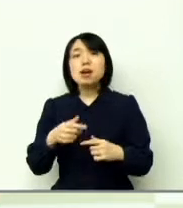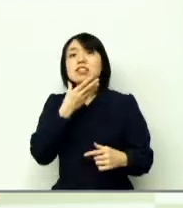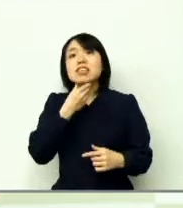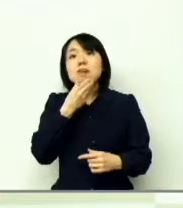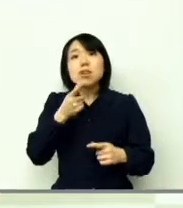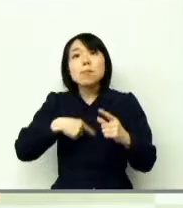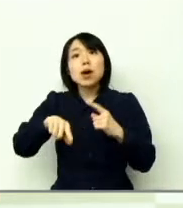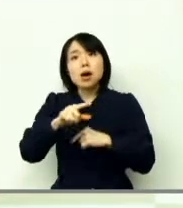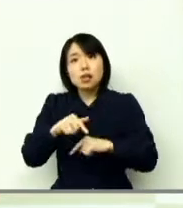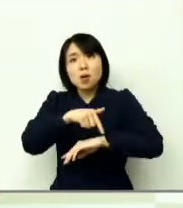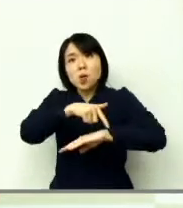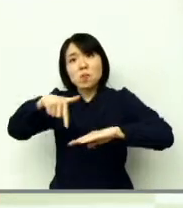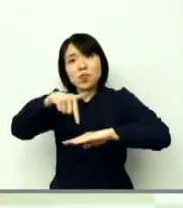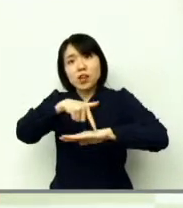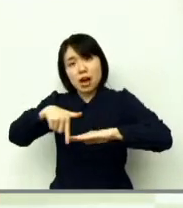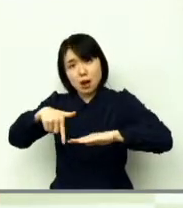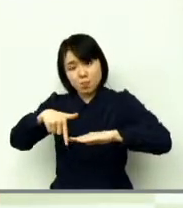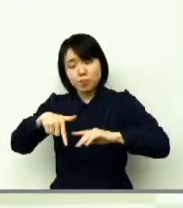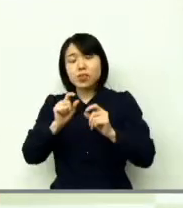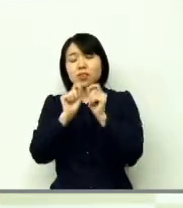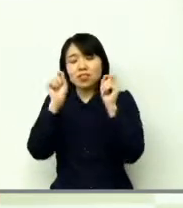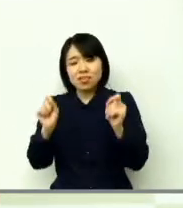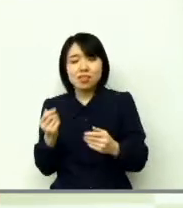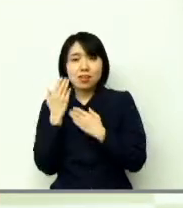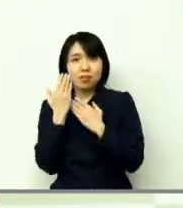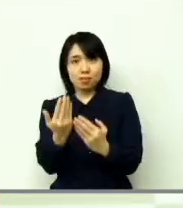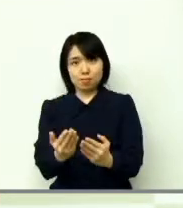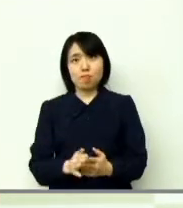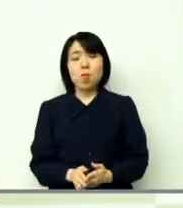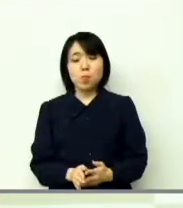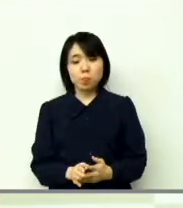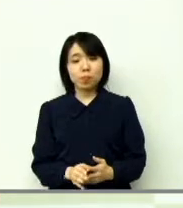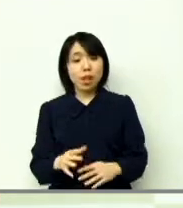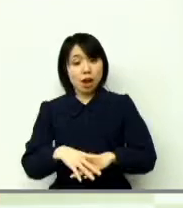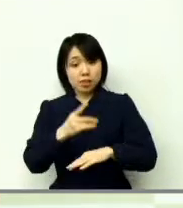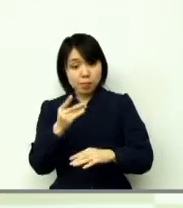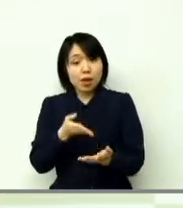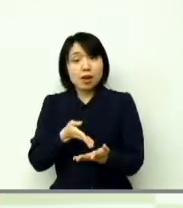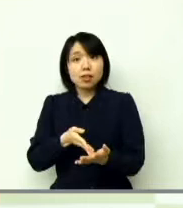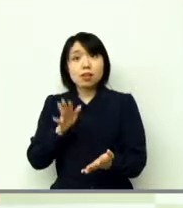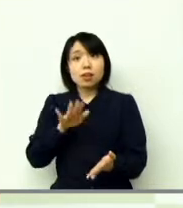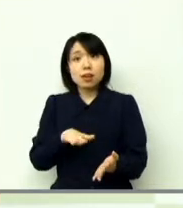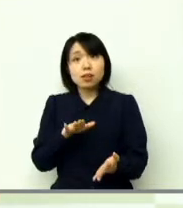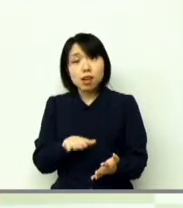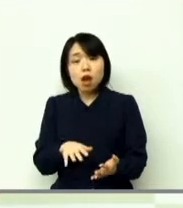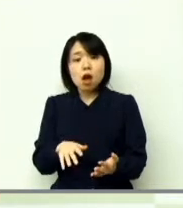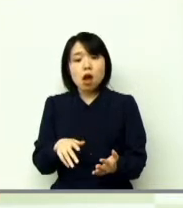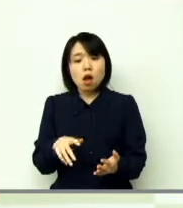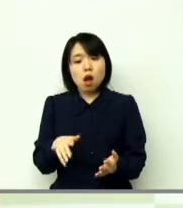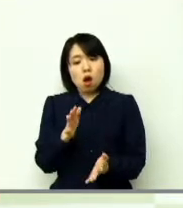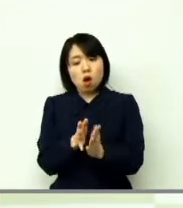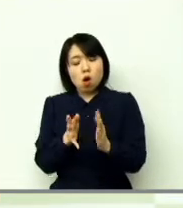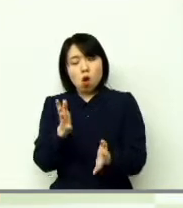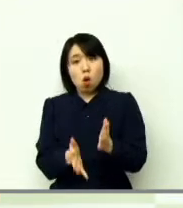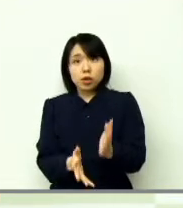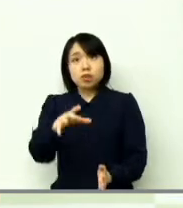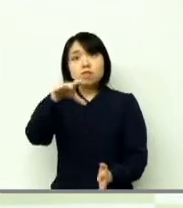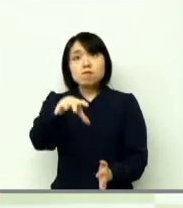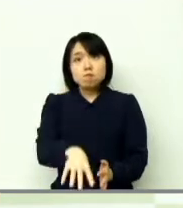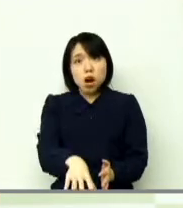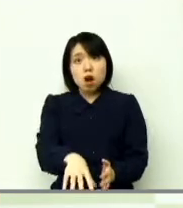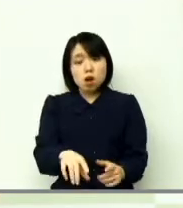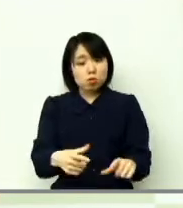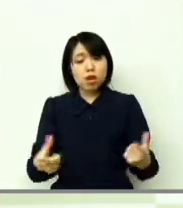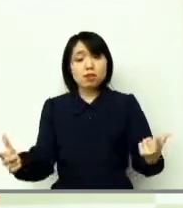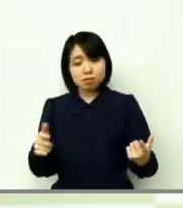ます。一番最初に出てきました、はい、保育に関するですね、保育の受け皿の確保なんですけれども、はい、子育て支